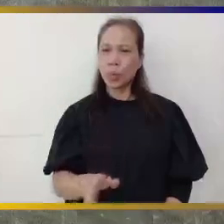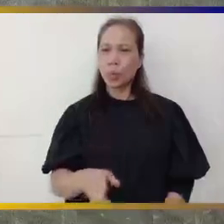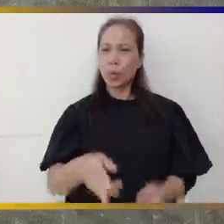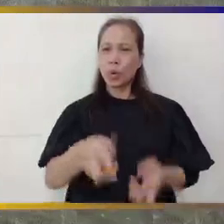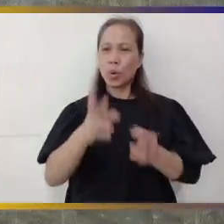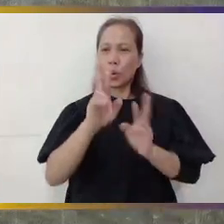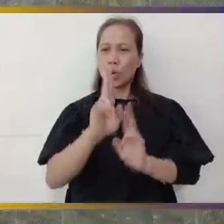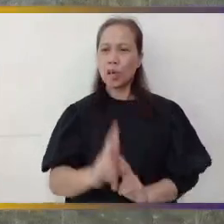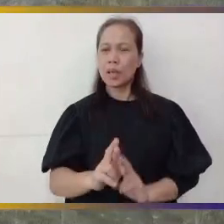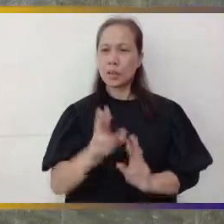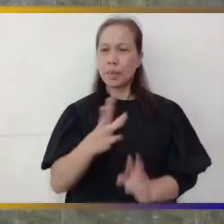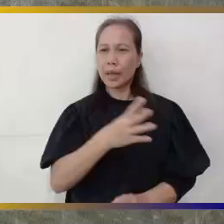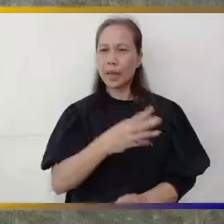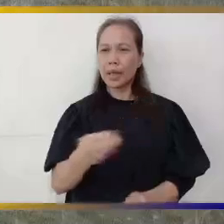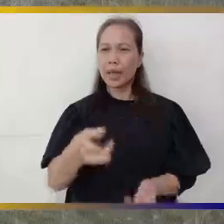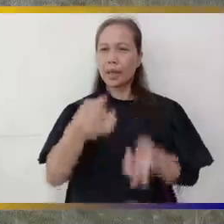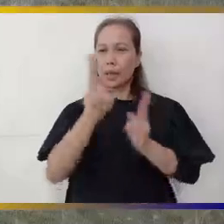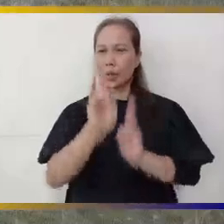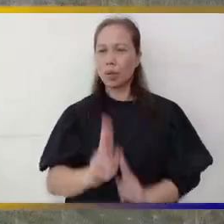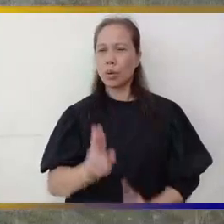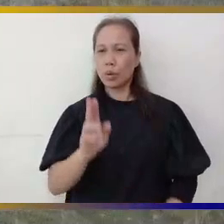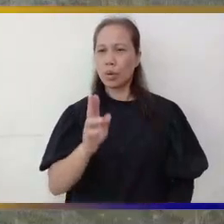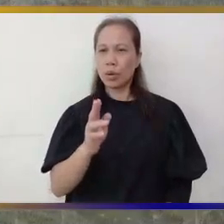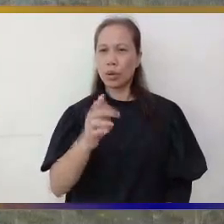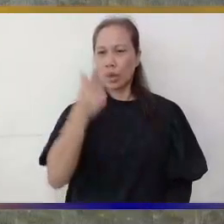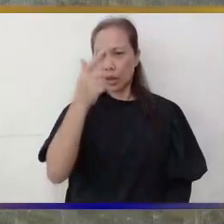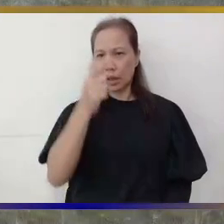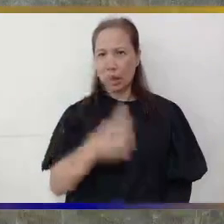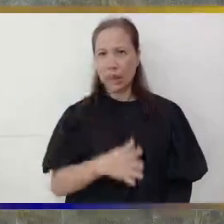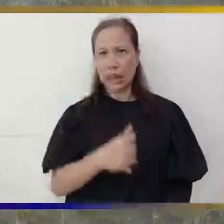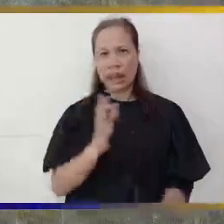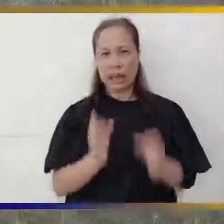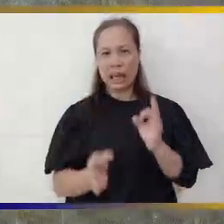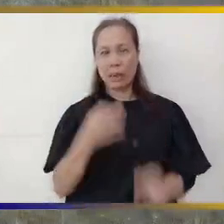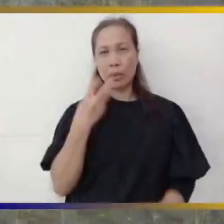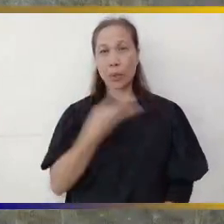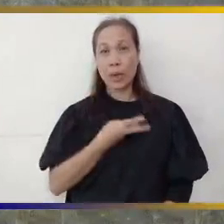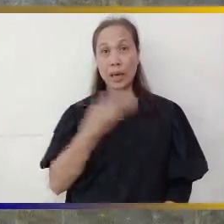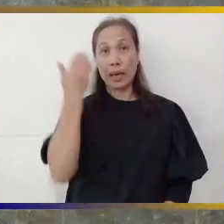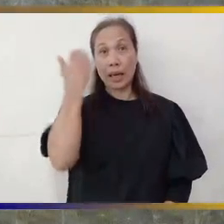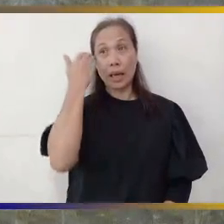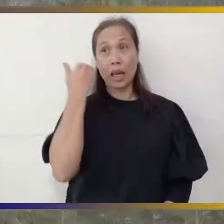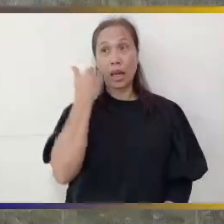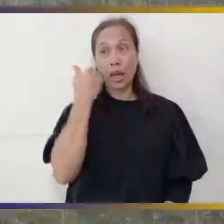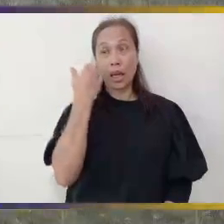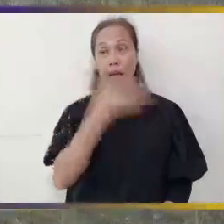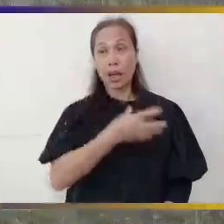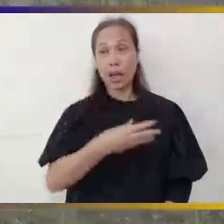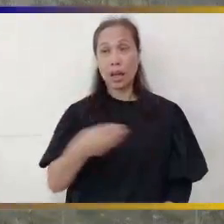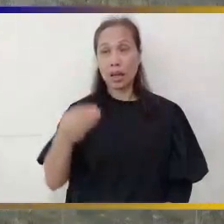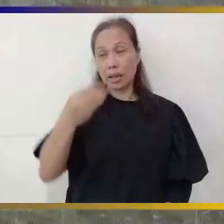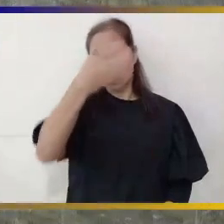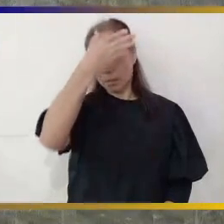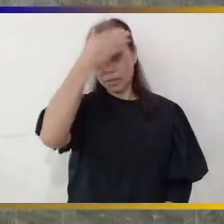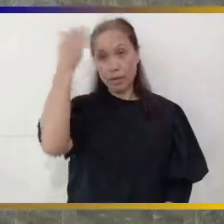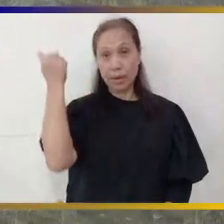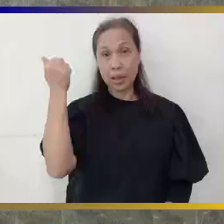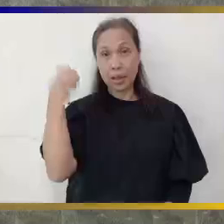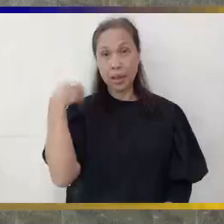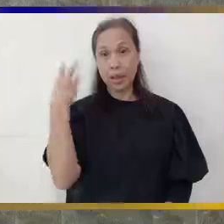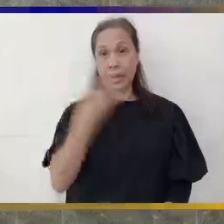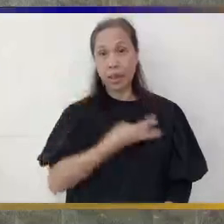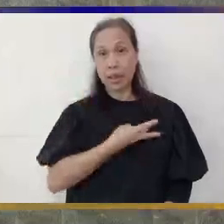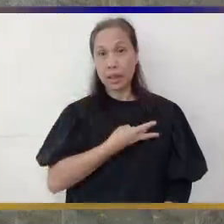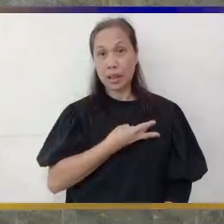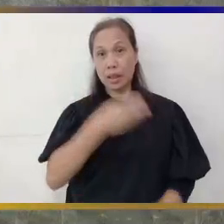kapatid pag kulang tayo sa pagkakilala sa Diyos at Nakalimutan na natin kung ano ang pagkakilala natin